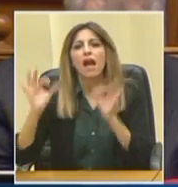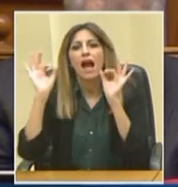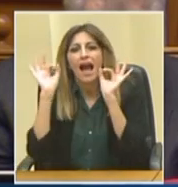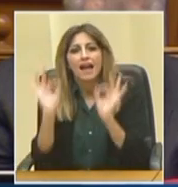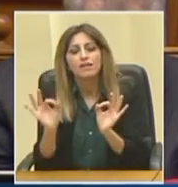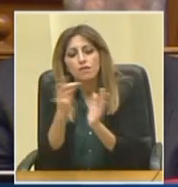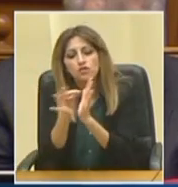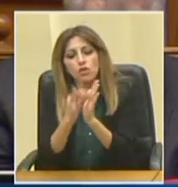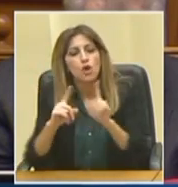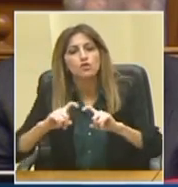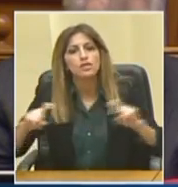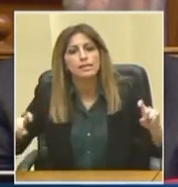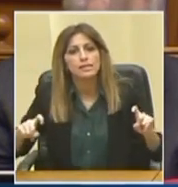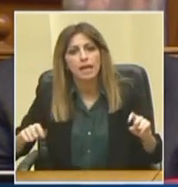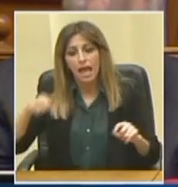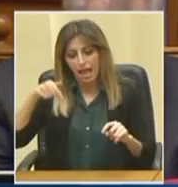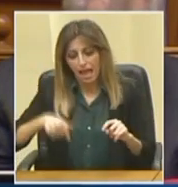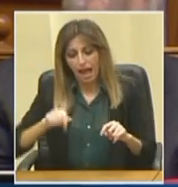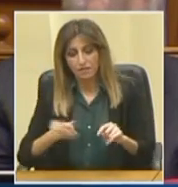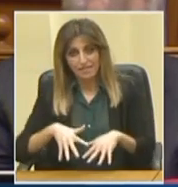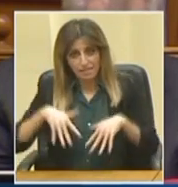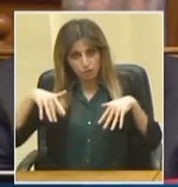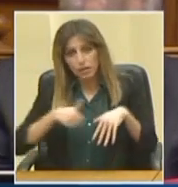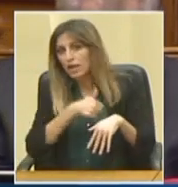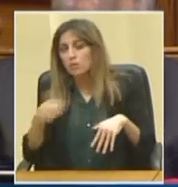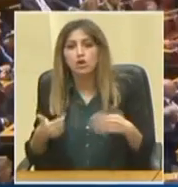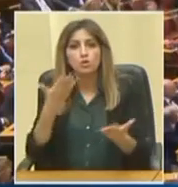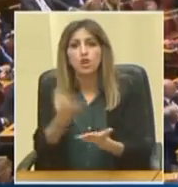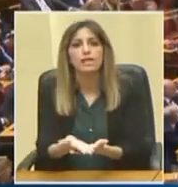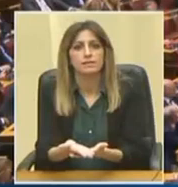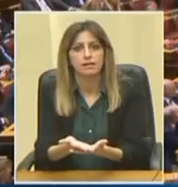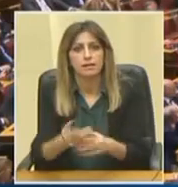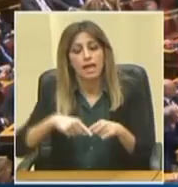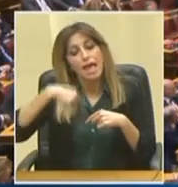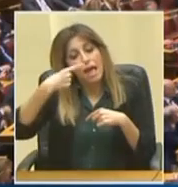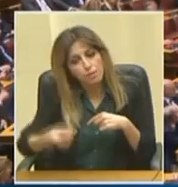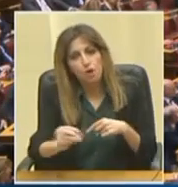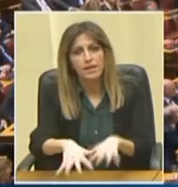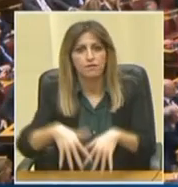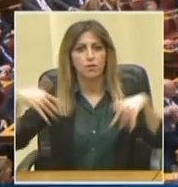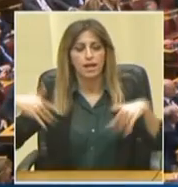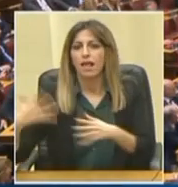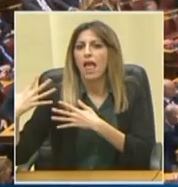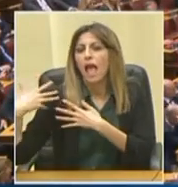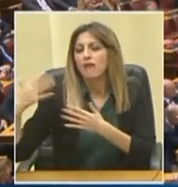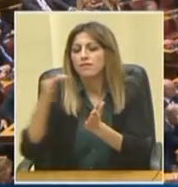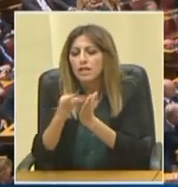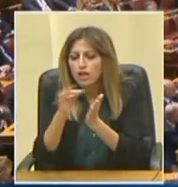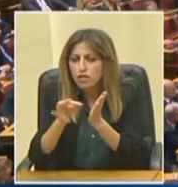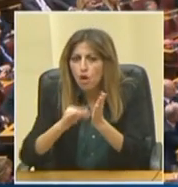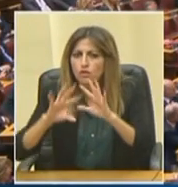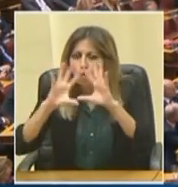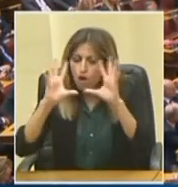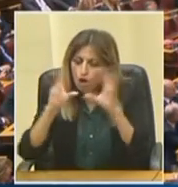αναθεώρησης. Τώρα καταλαβαίνω γιατί, κύριε Μητσοτάκη, σας έχει πιάσει αυτός ο